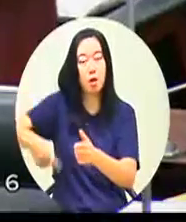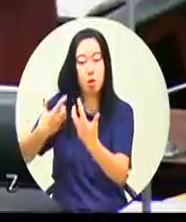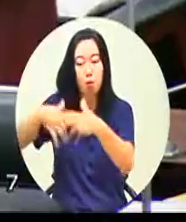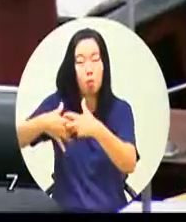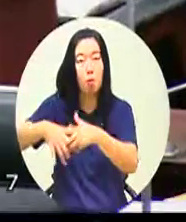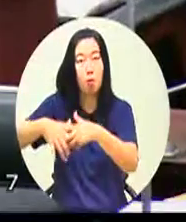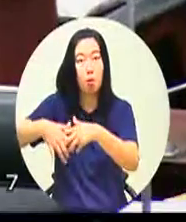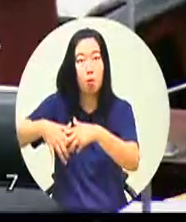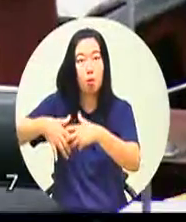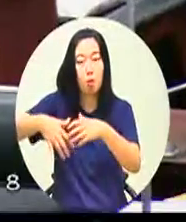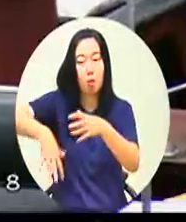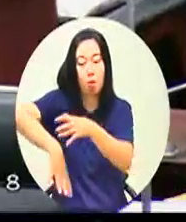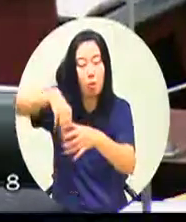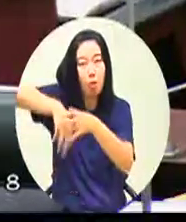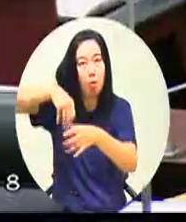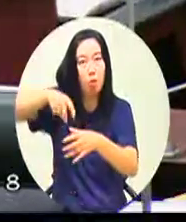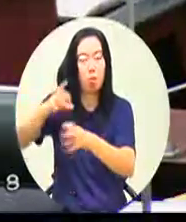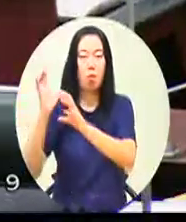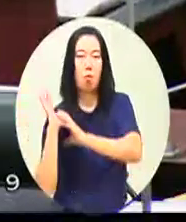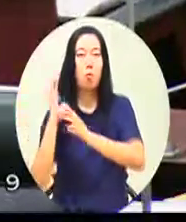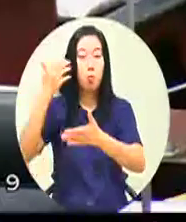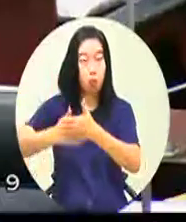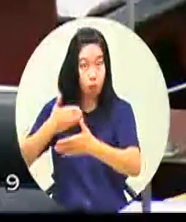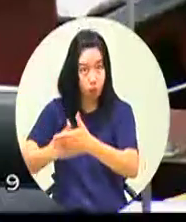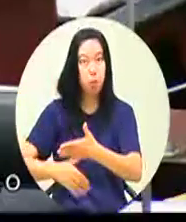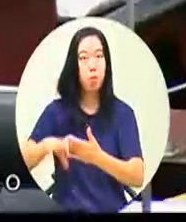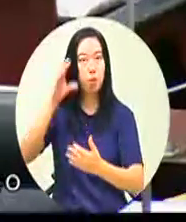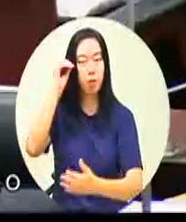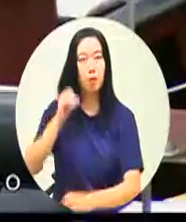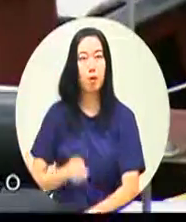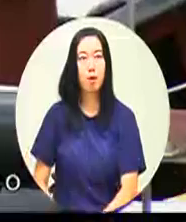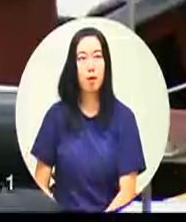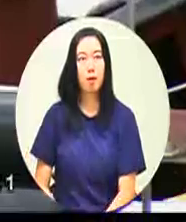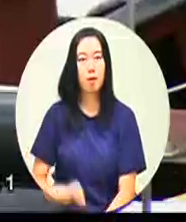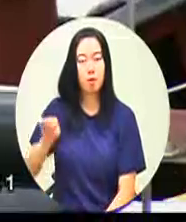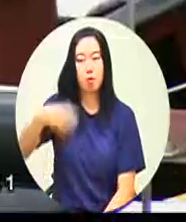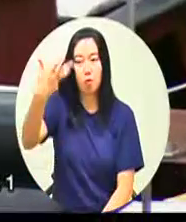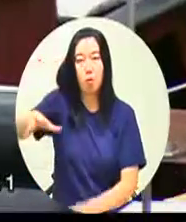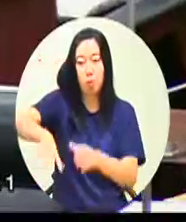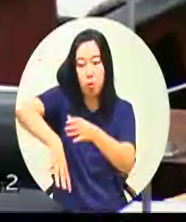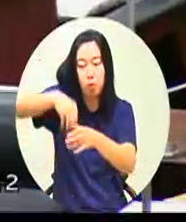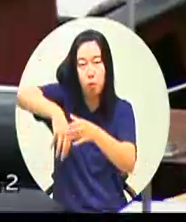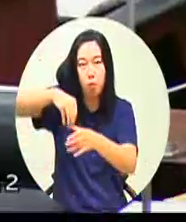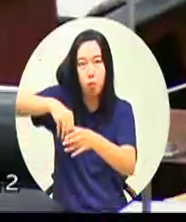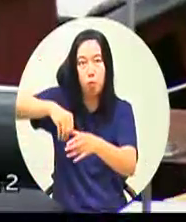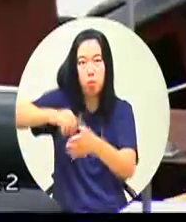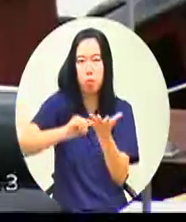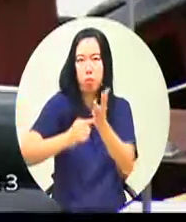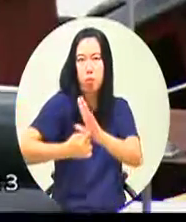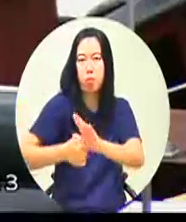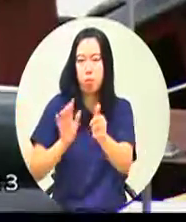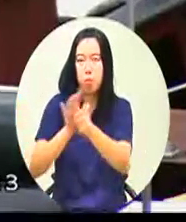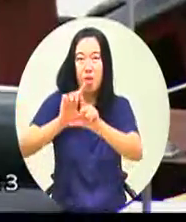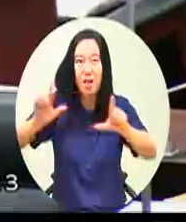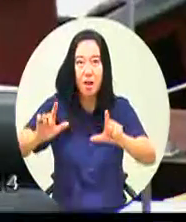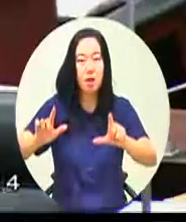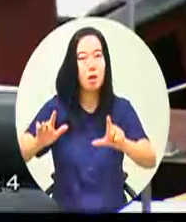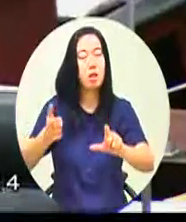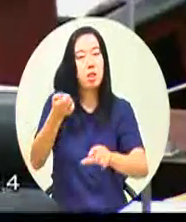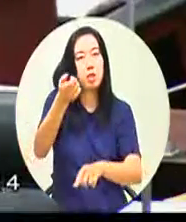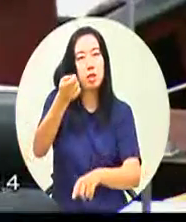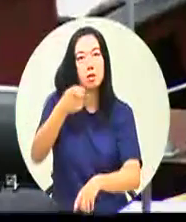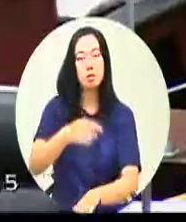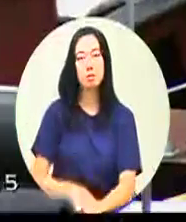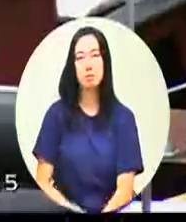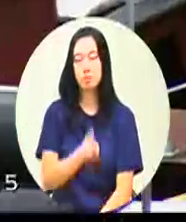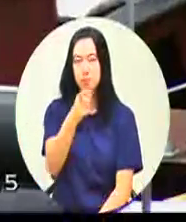的负荷量。讲真个啦，你昆州迄个抽水吼，属实要发挥偌济功能，局长嘛你知